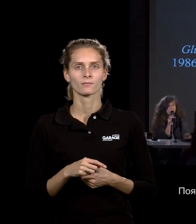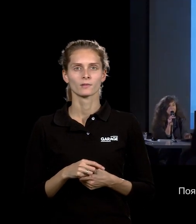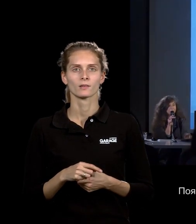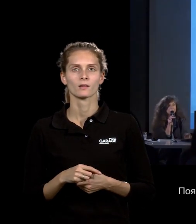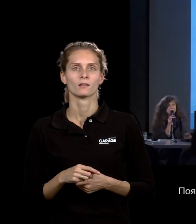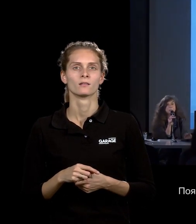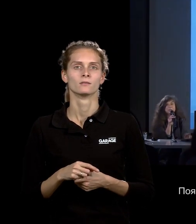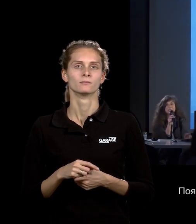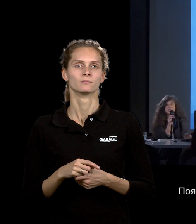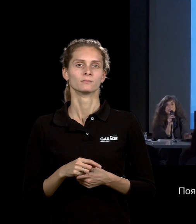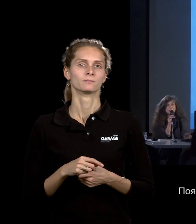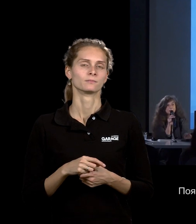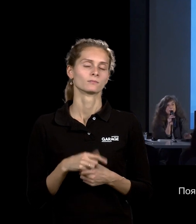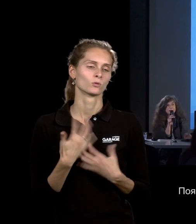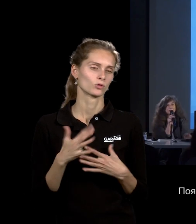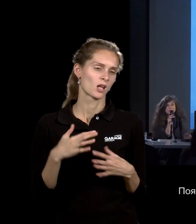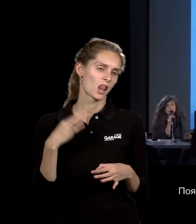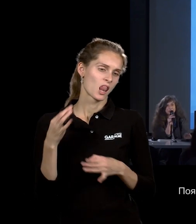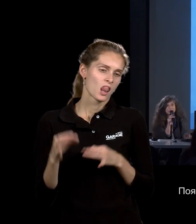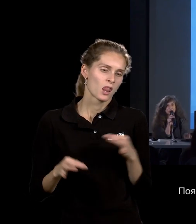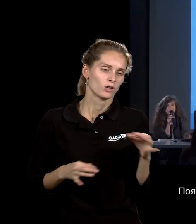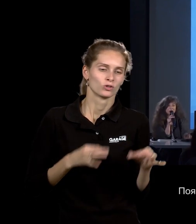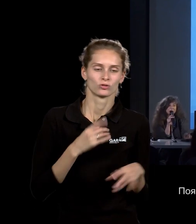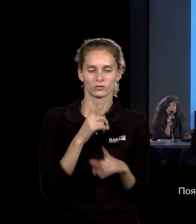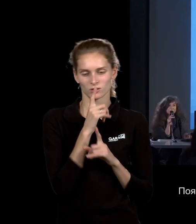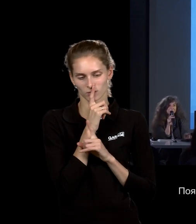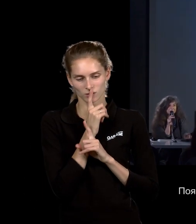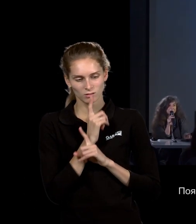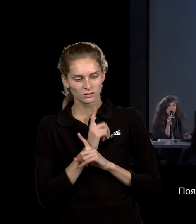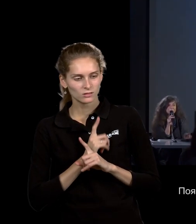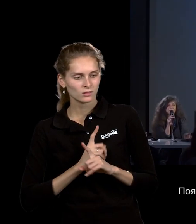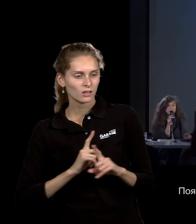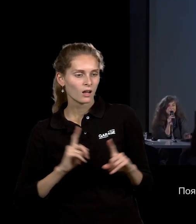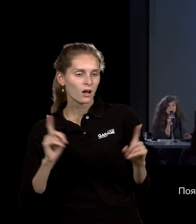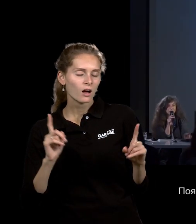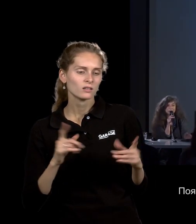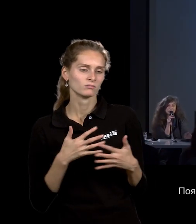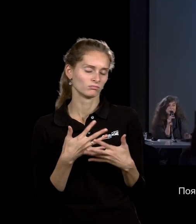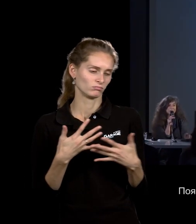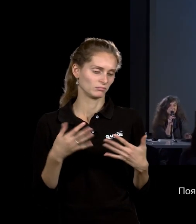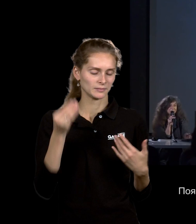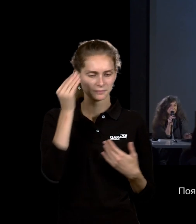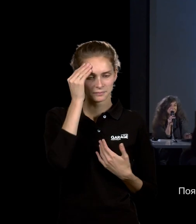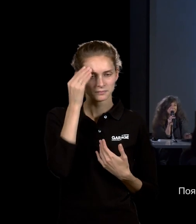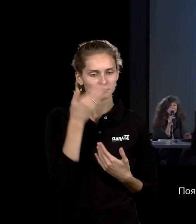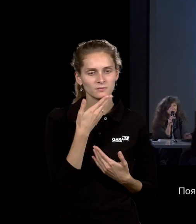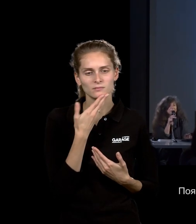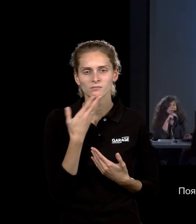был знаком, избытки, излишки, такие странные механизмы, которые бессмысленные, которые он делает